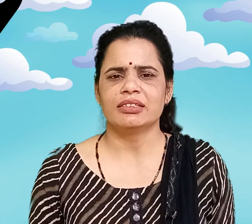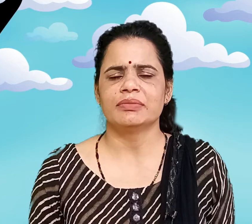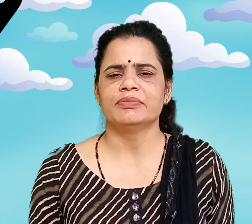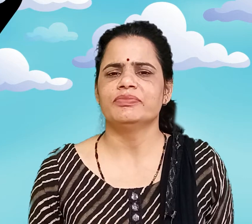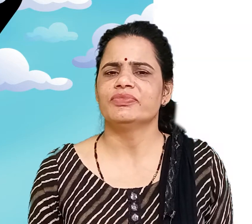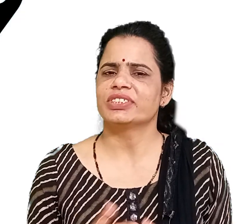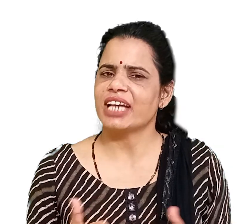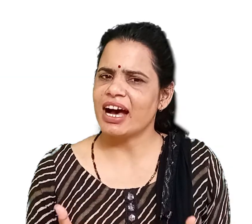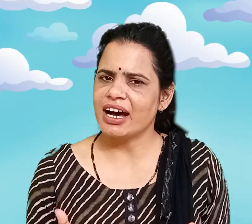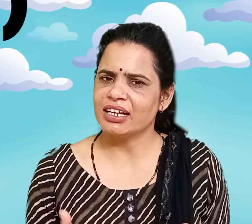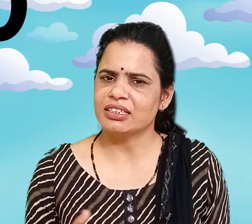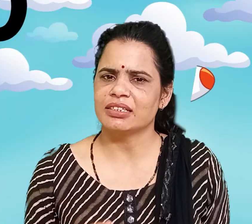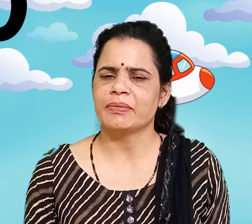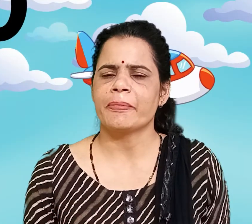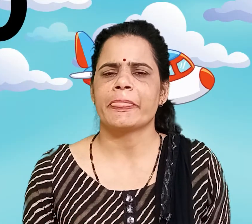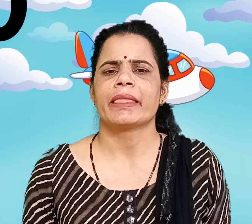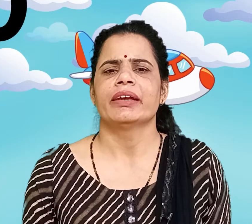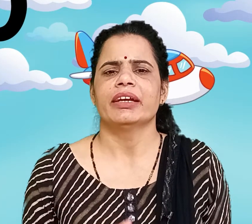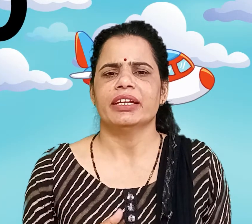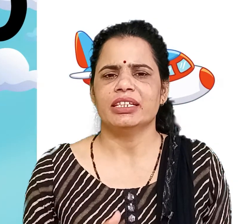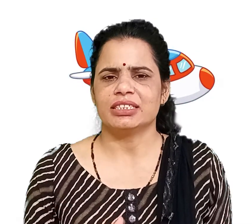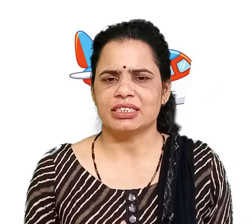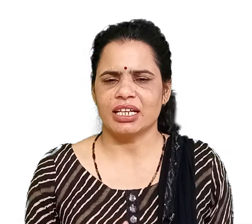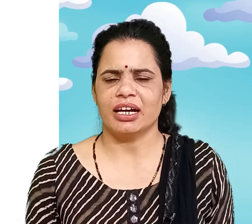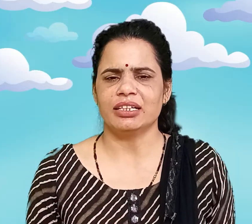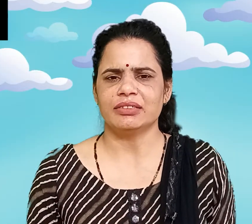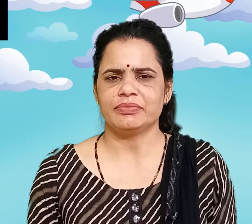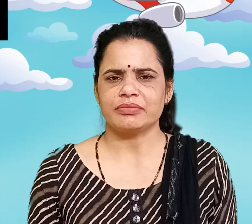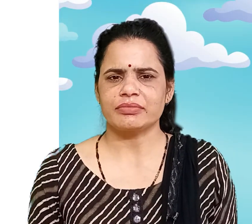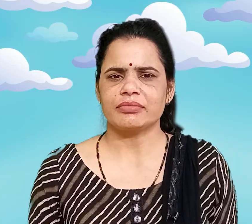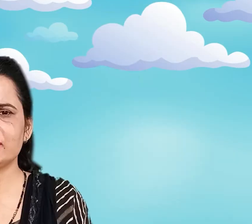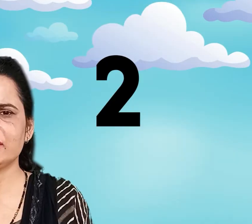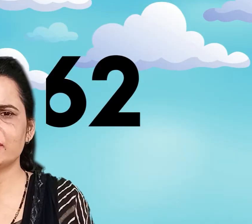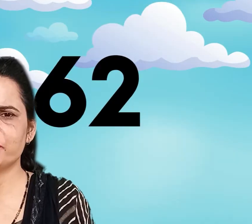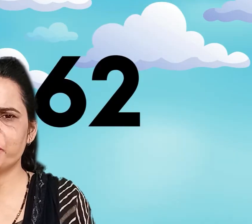59, 60, 61,